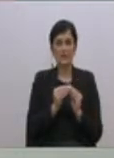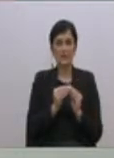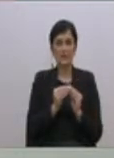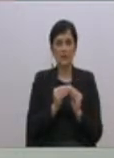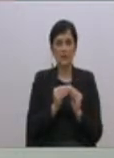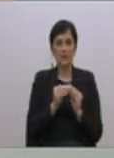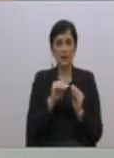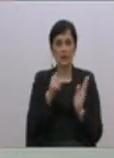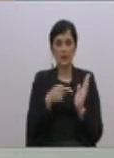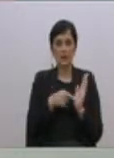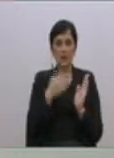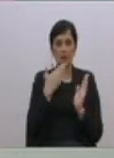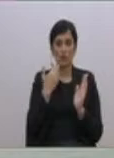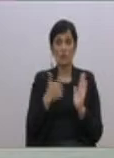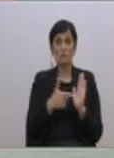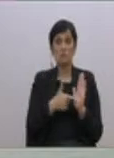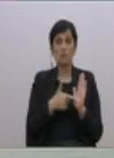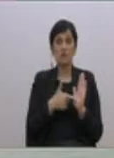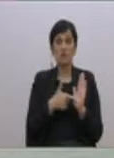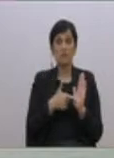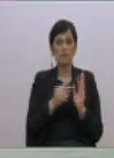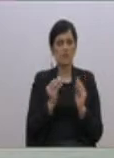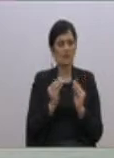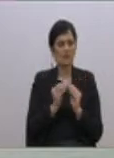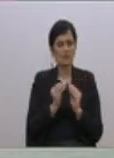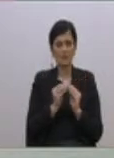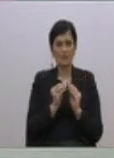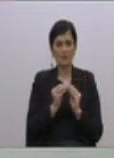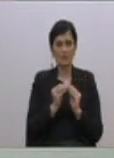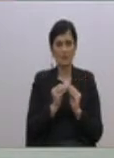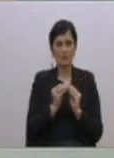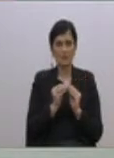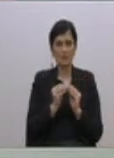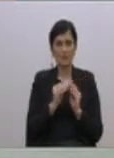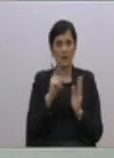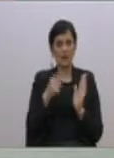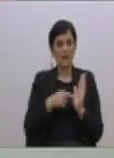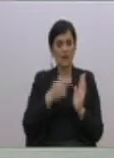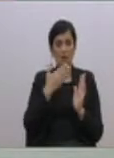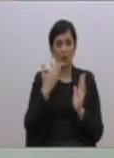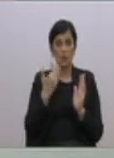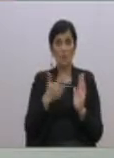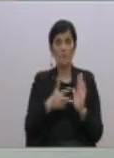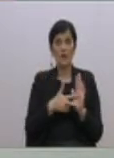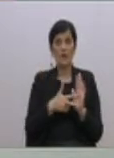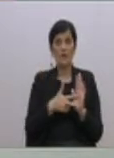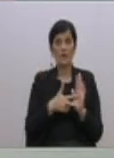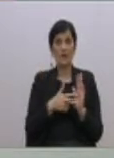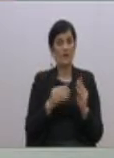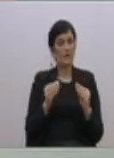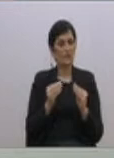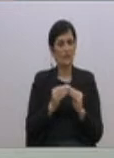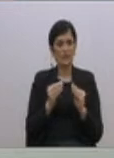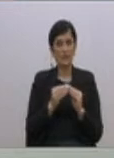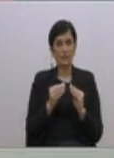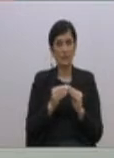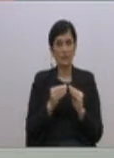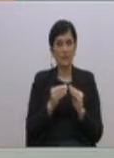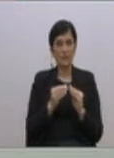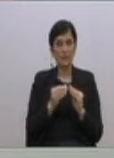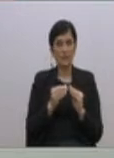წარმოდგენილი. კითხვები არ არის. მეშვიდე პუნქტი? უცვლელ რედაქციით არის წარმოდგენილი. კითხვები არ არის. მერვე? უცვლელ რედაქციით არის